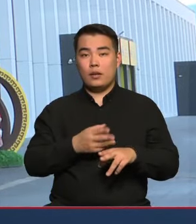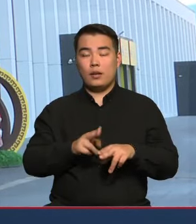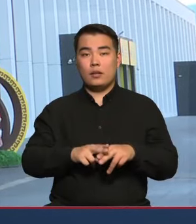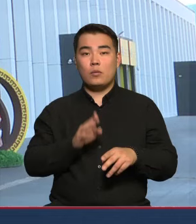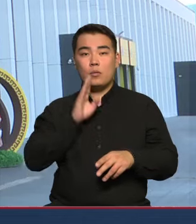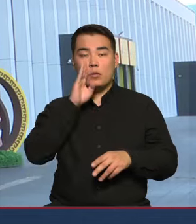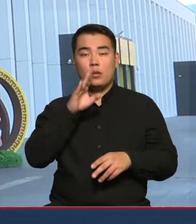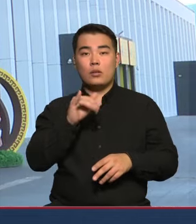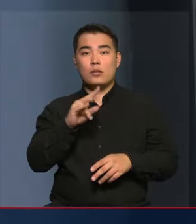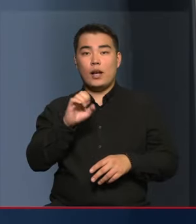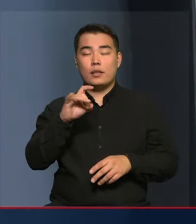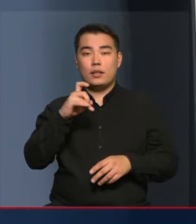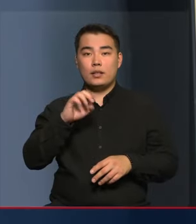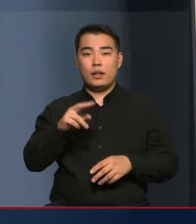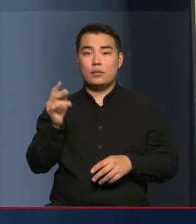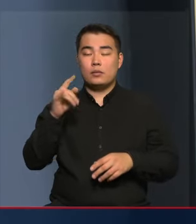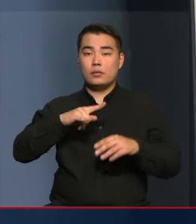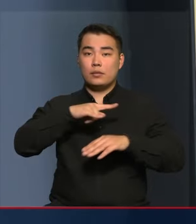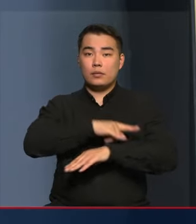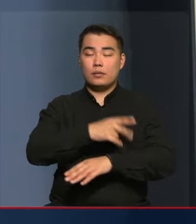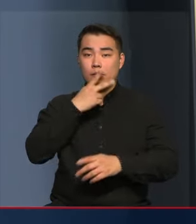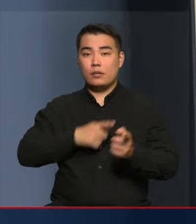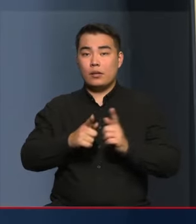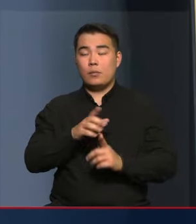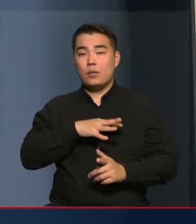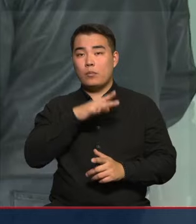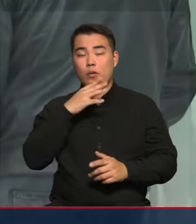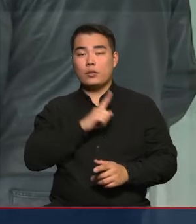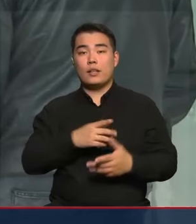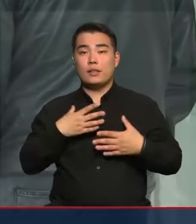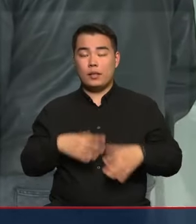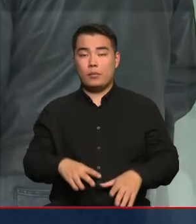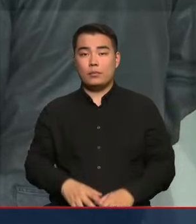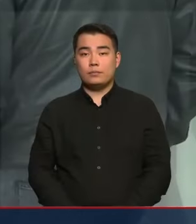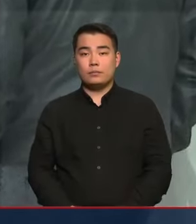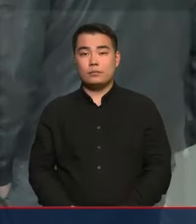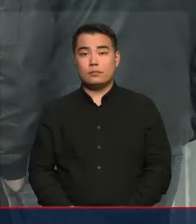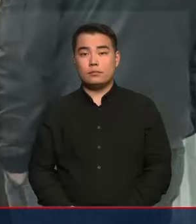таңата Анталиядан келетін ұшақты күттік. Медаль таққан жігіттер көп күттірмеді.